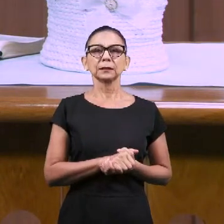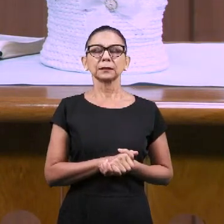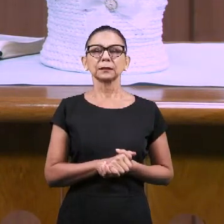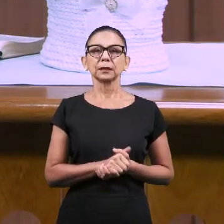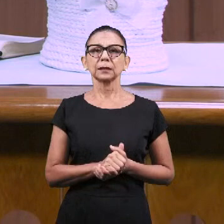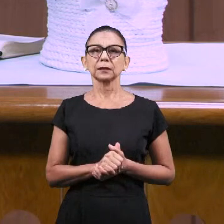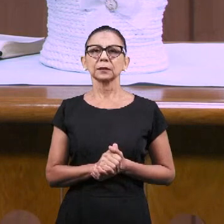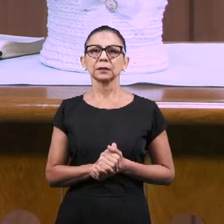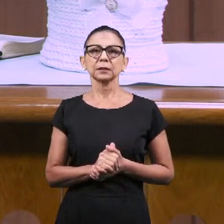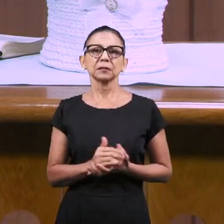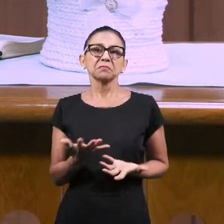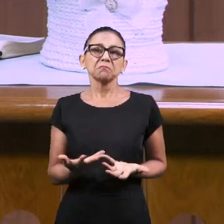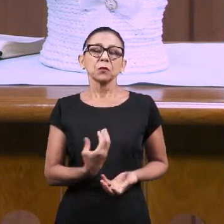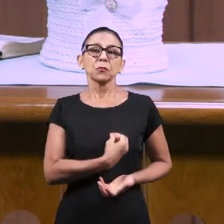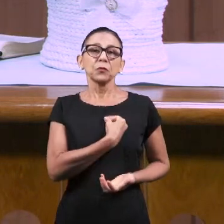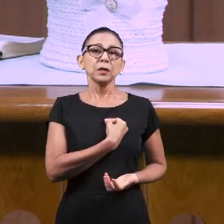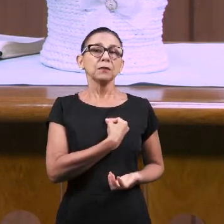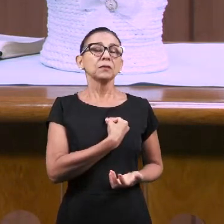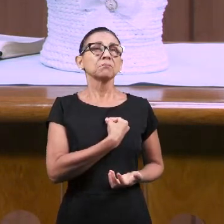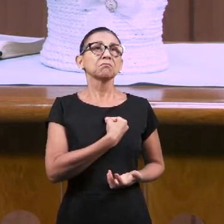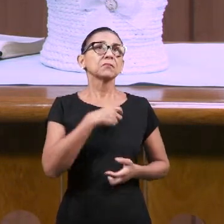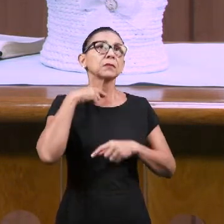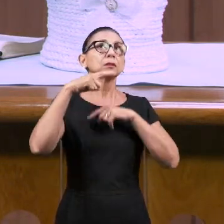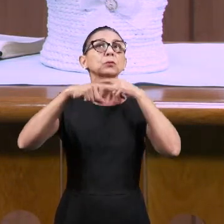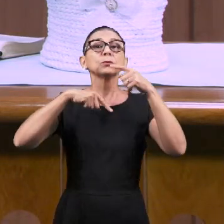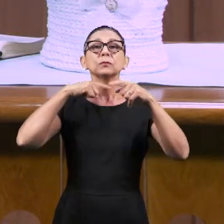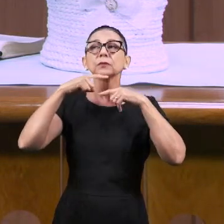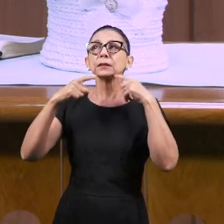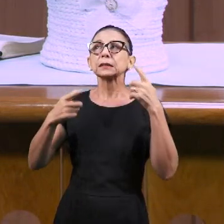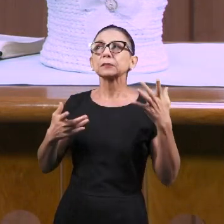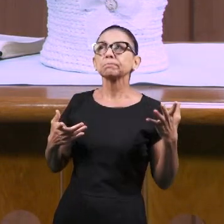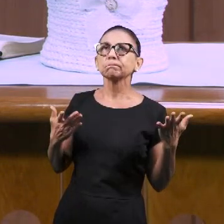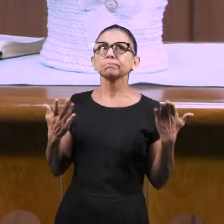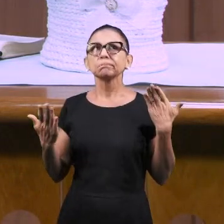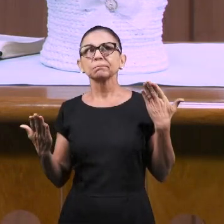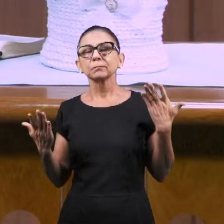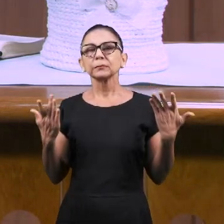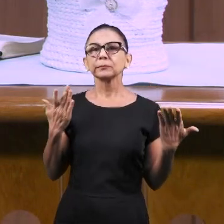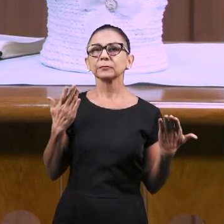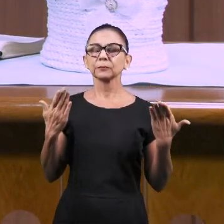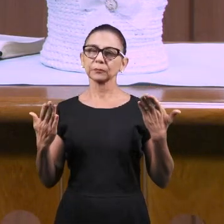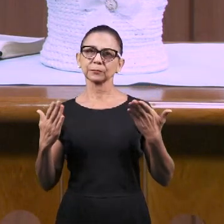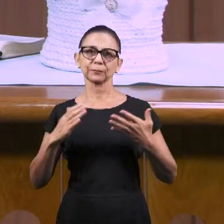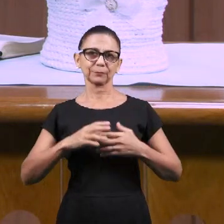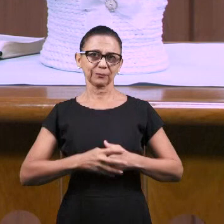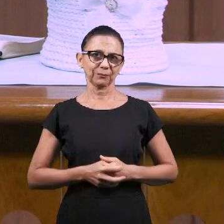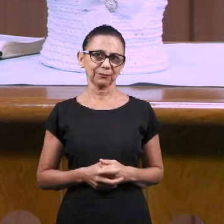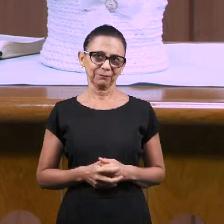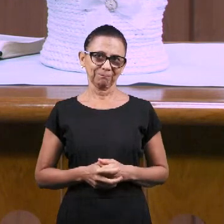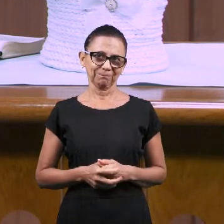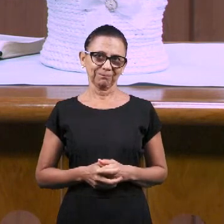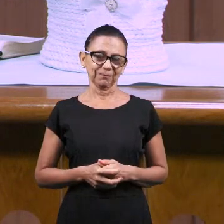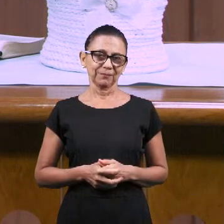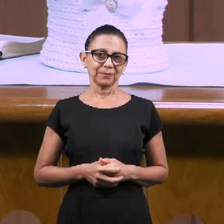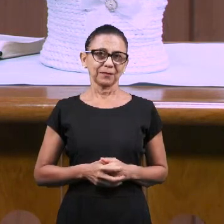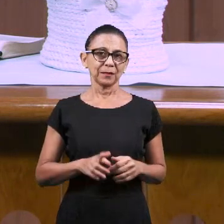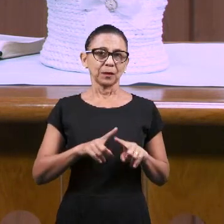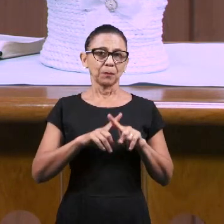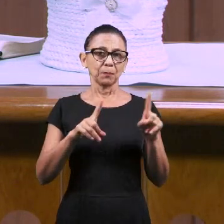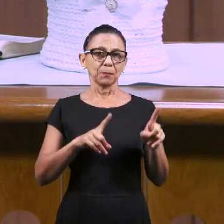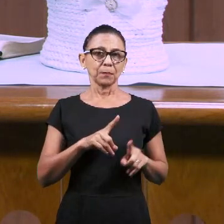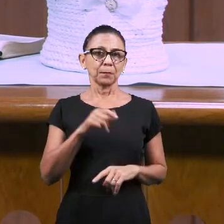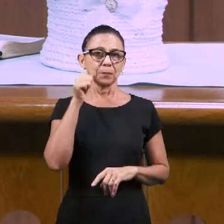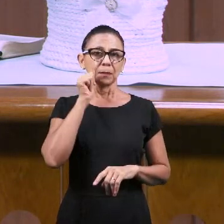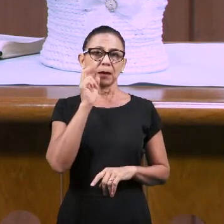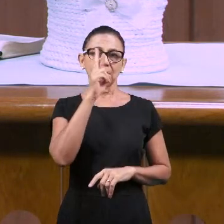est dans les murs des indécisions, mais l'homme ou